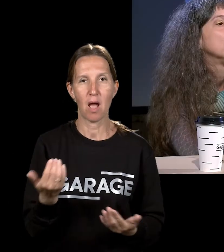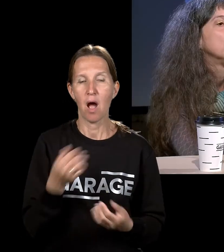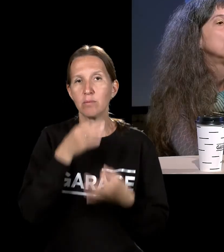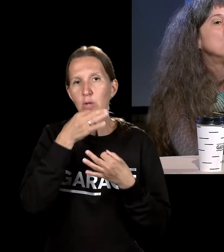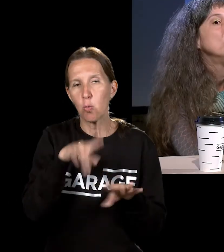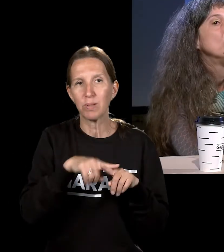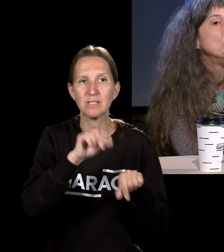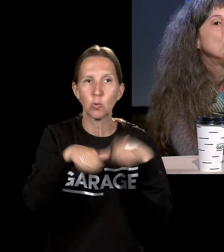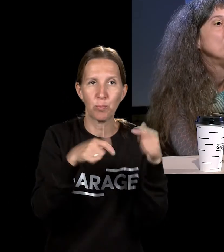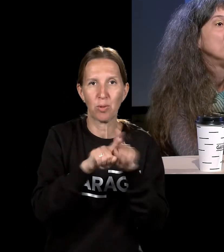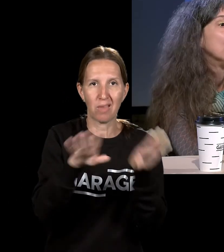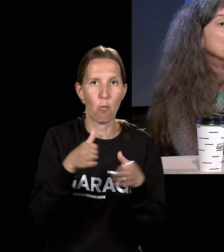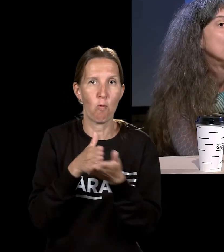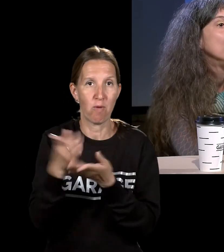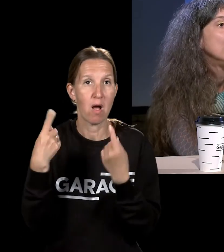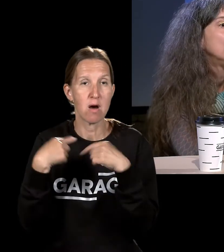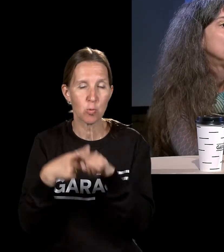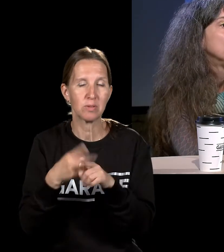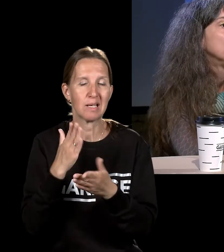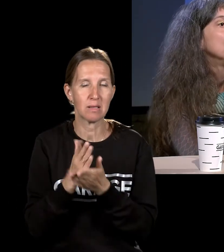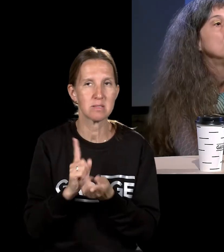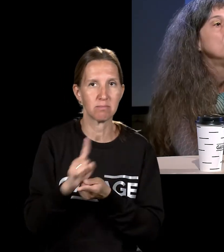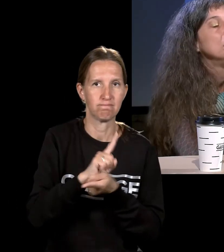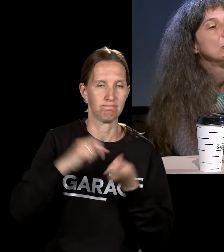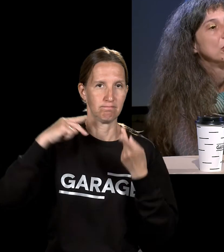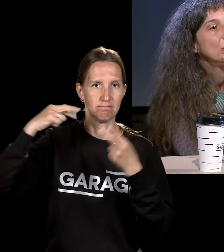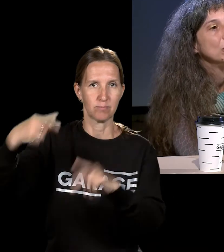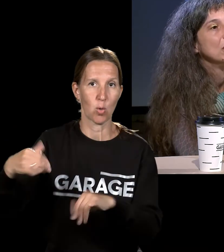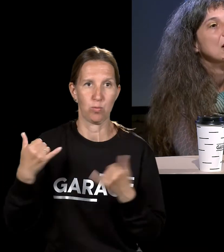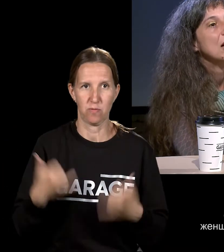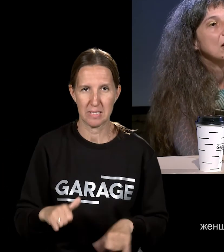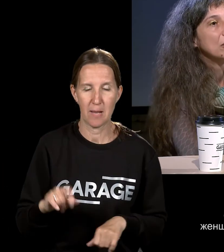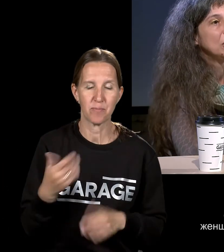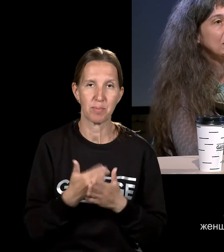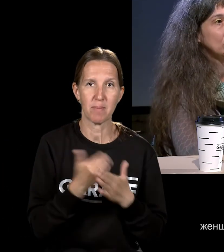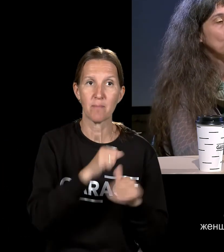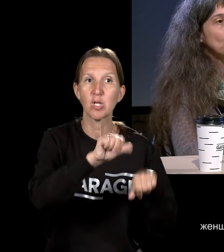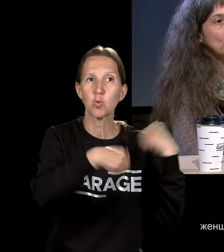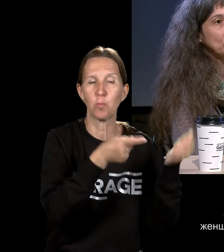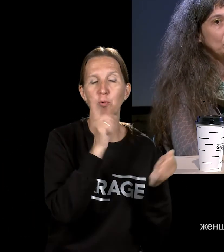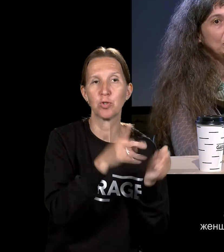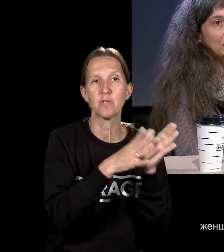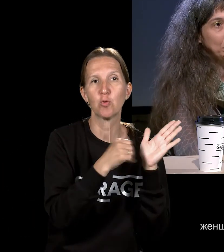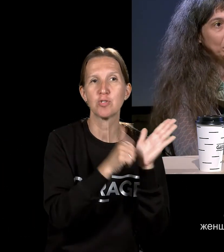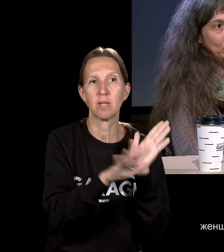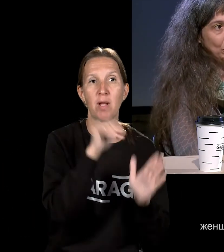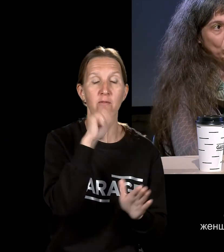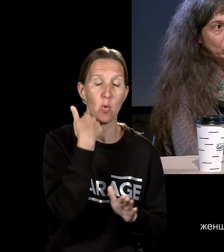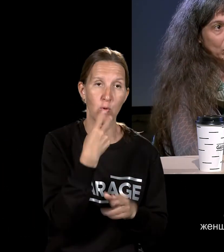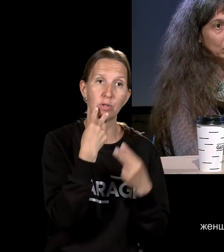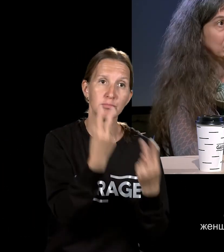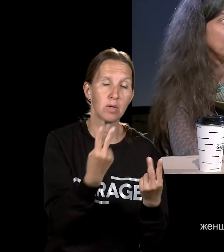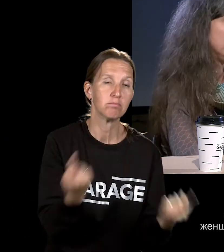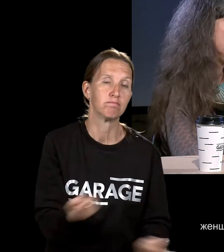вообще с любыми скульптурами такого рода есть, приходит удивительная метаморфоза. Скульптура, которая в 65-м